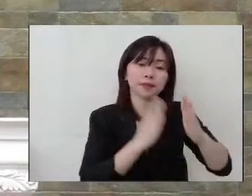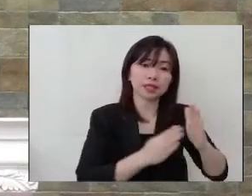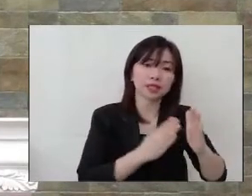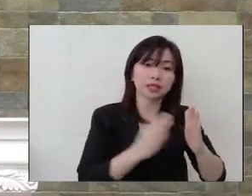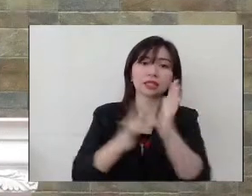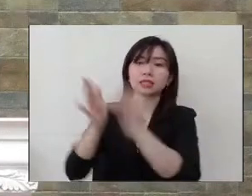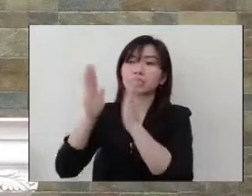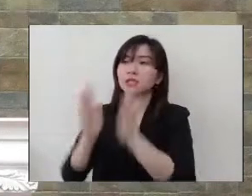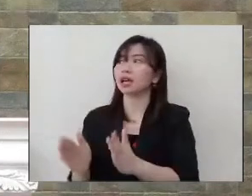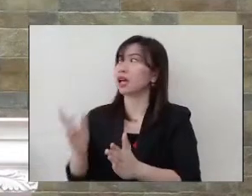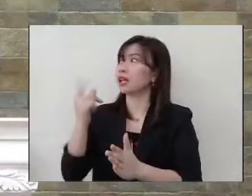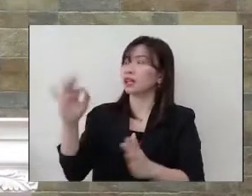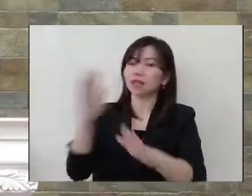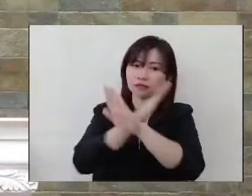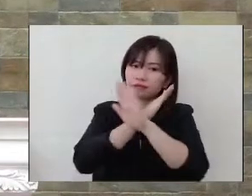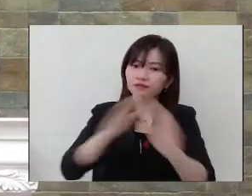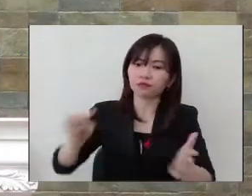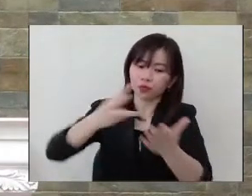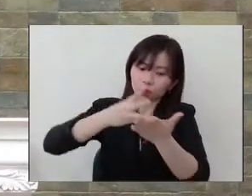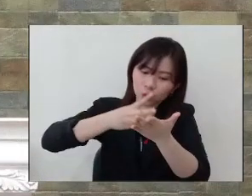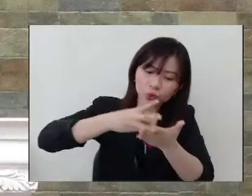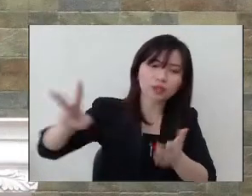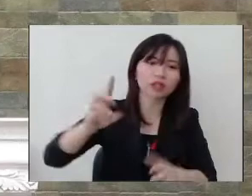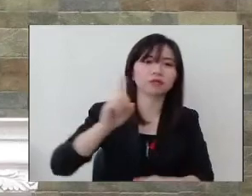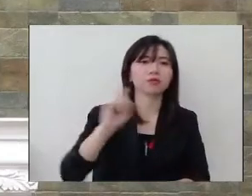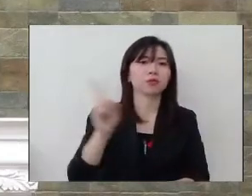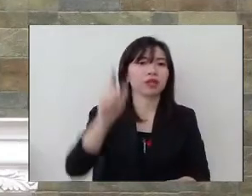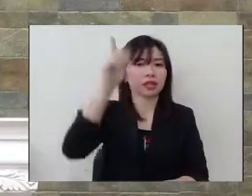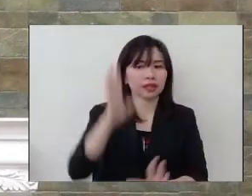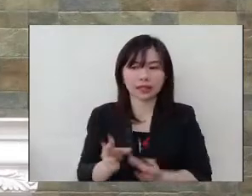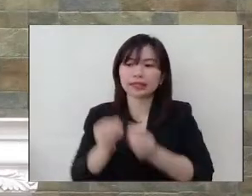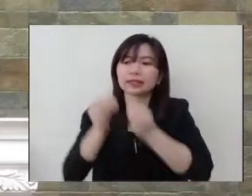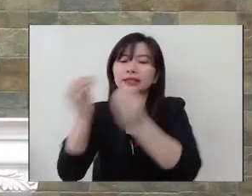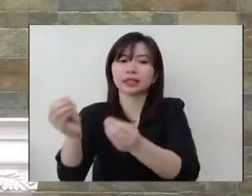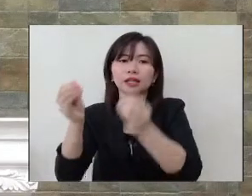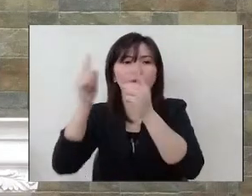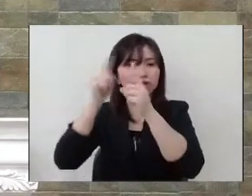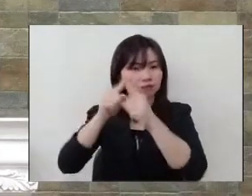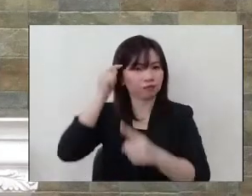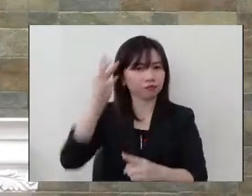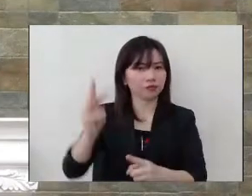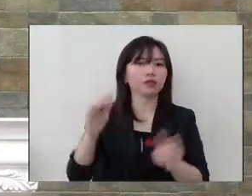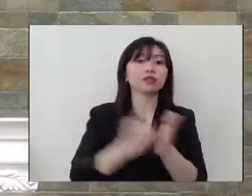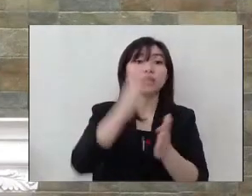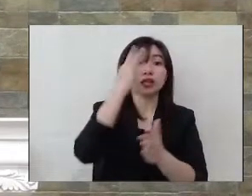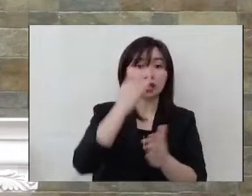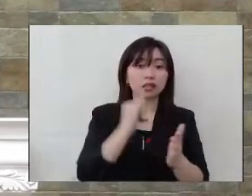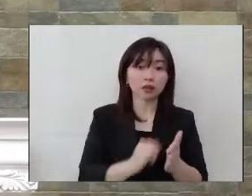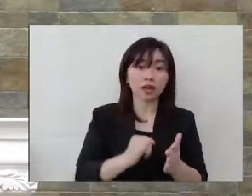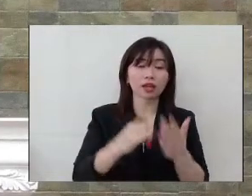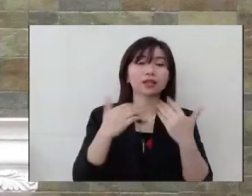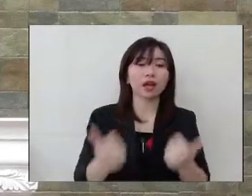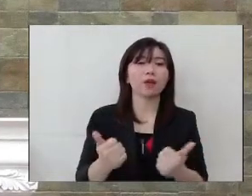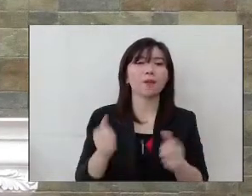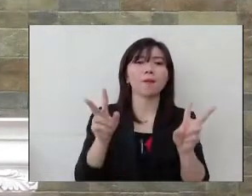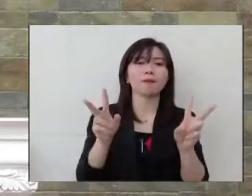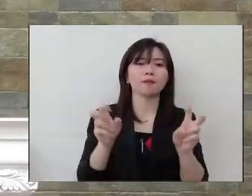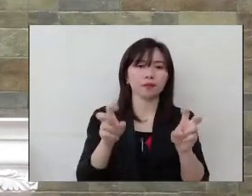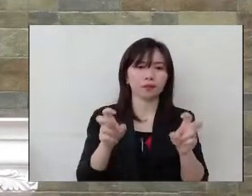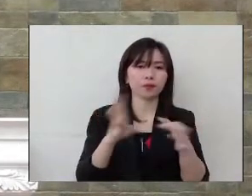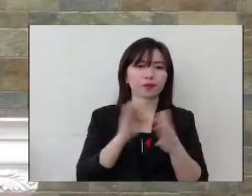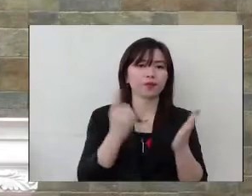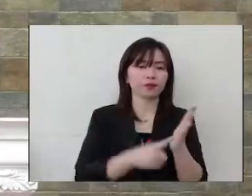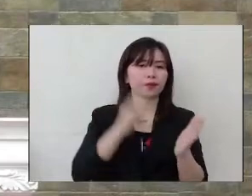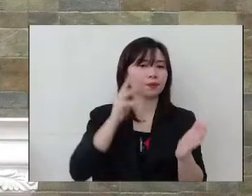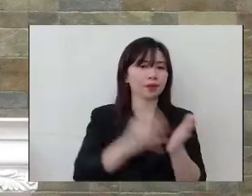hindi sinasayang ang mga bagay na ibinibigay ng Diyos sa kanya. That is why this morning I would like to talk to you on the